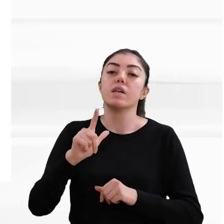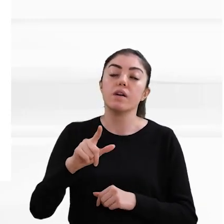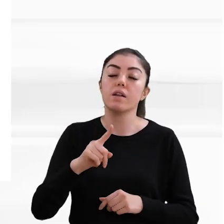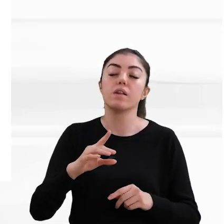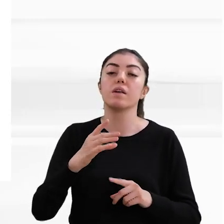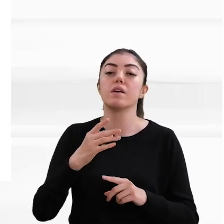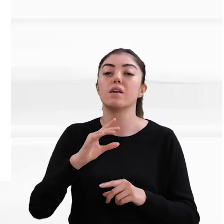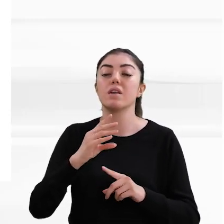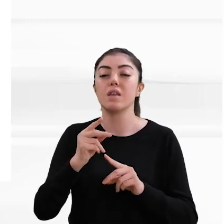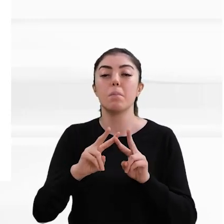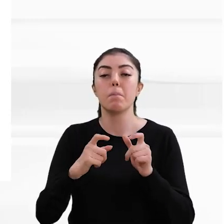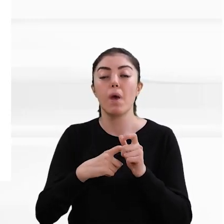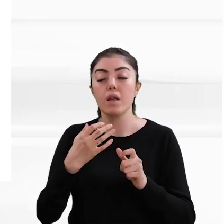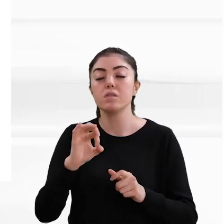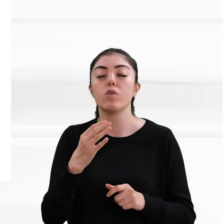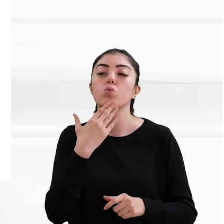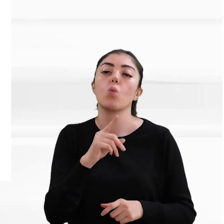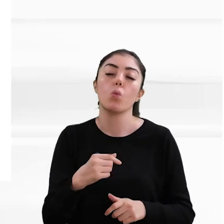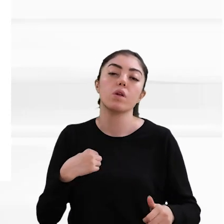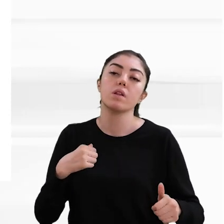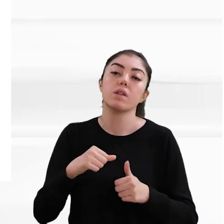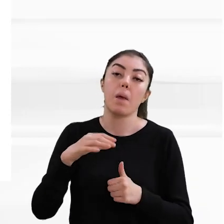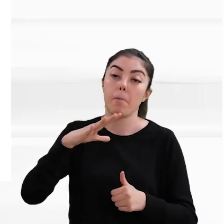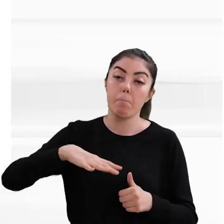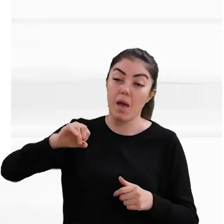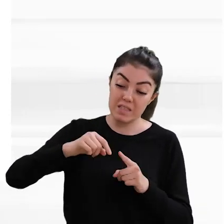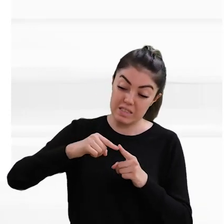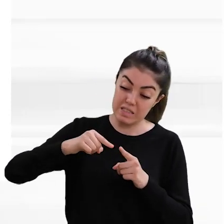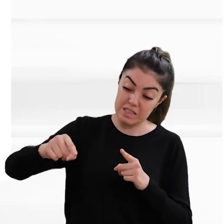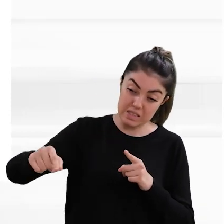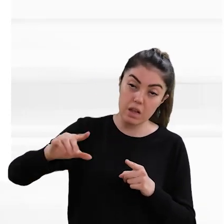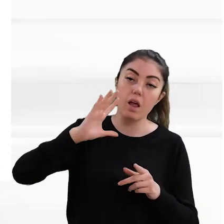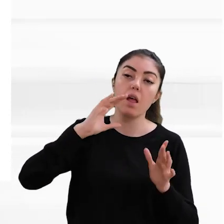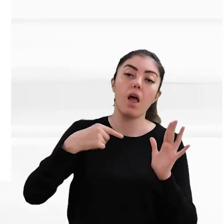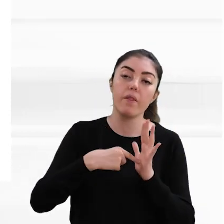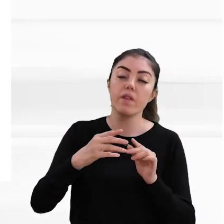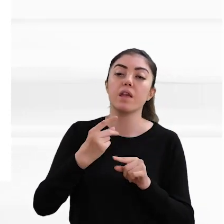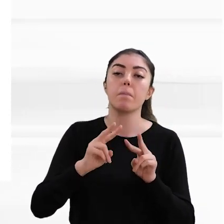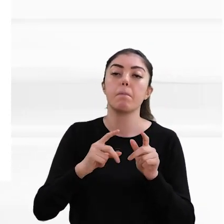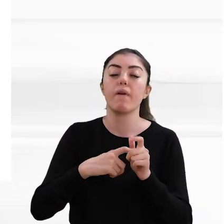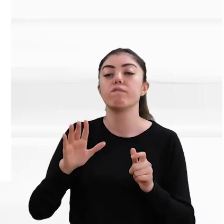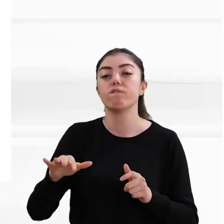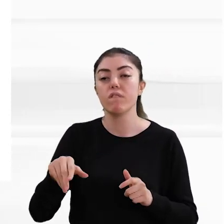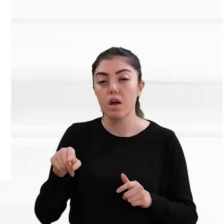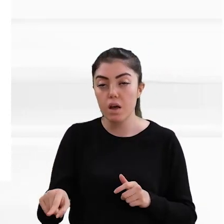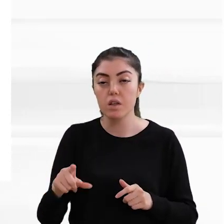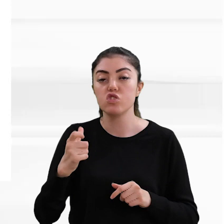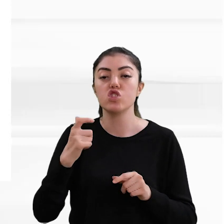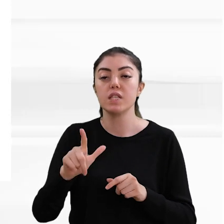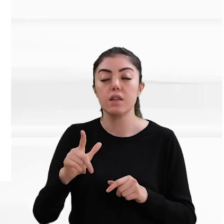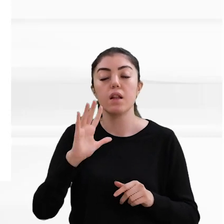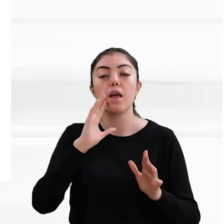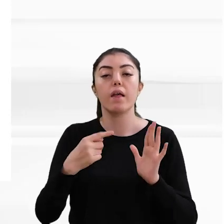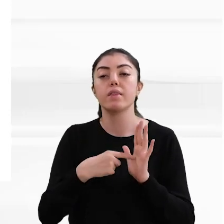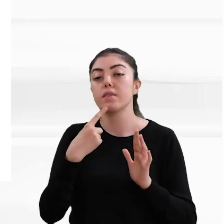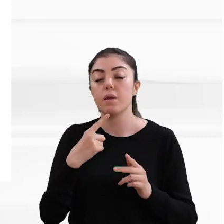ivmesi sıfır değildir. Merkeze doğru bir merkezcil kuvvetimiz olduğu için yine merkeze doğru bir cisme etkeden bir ivmemiz